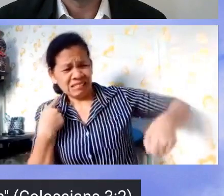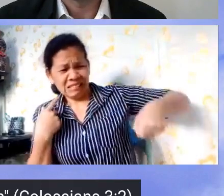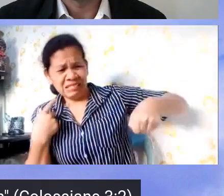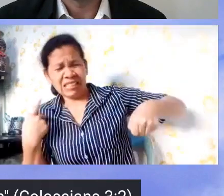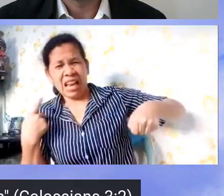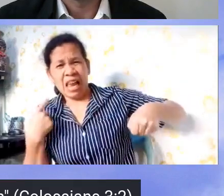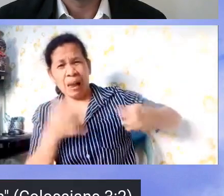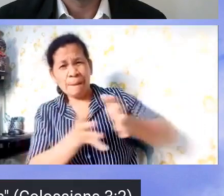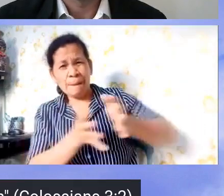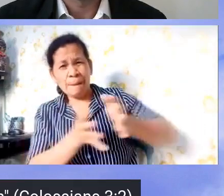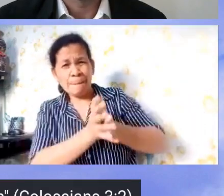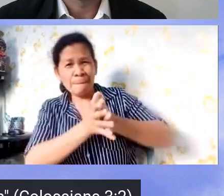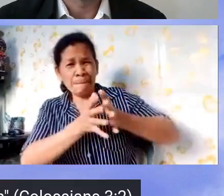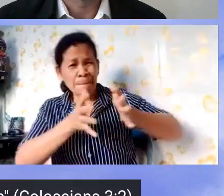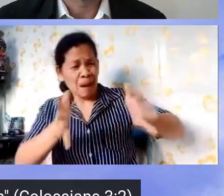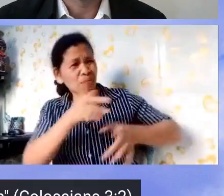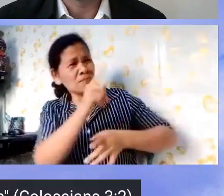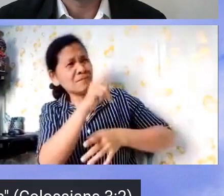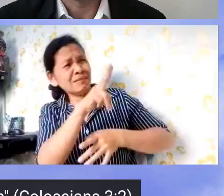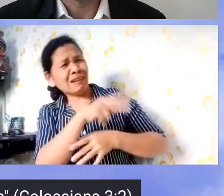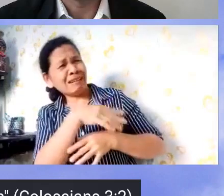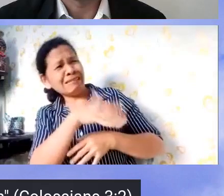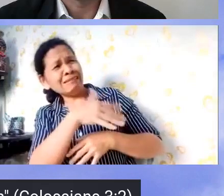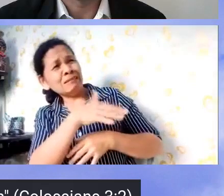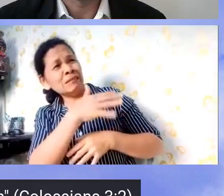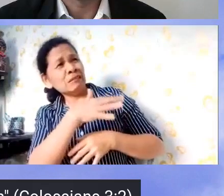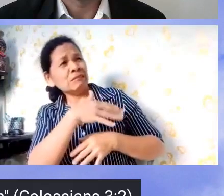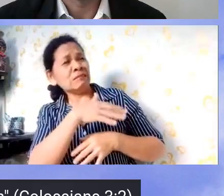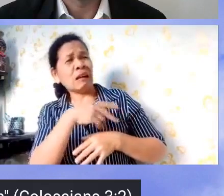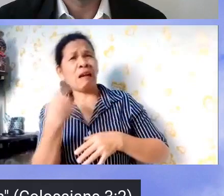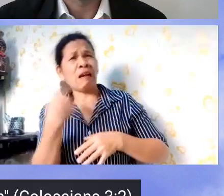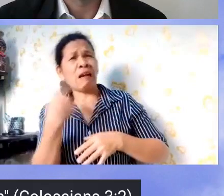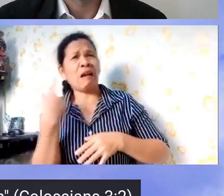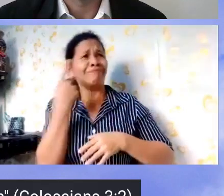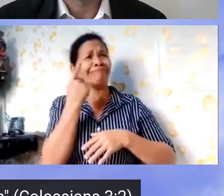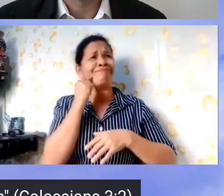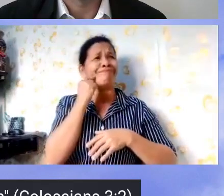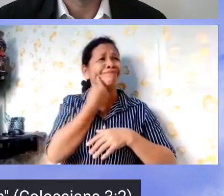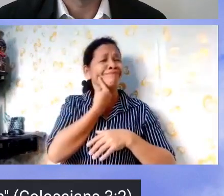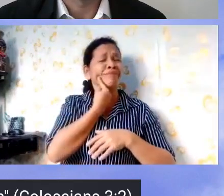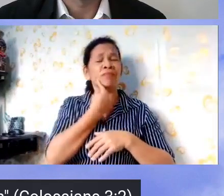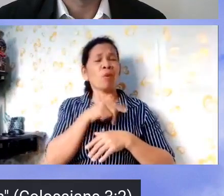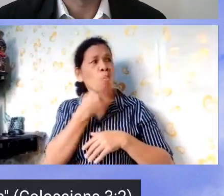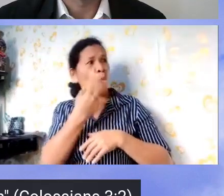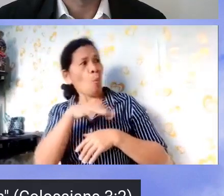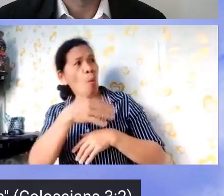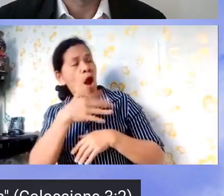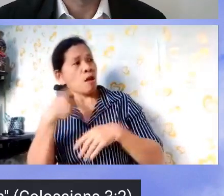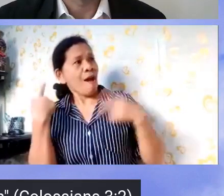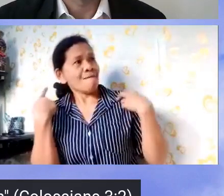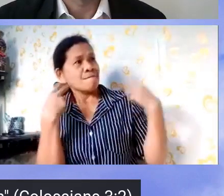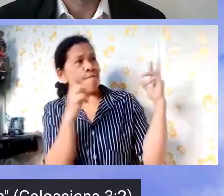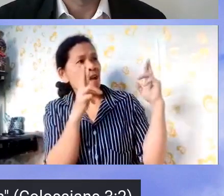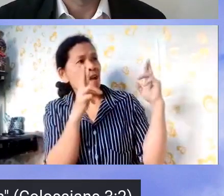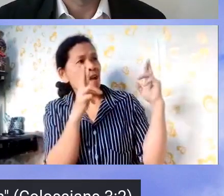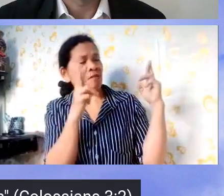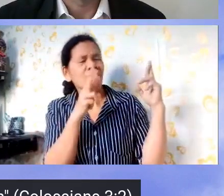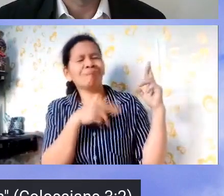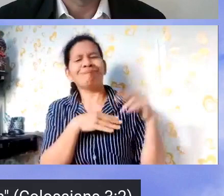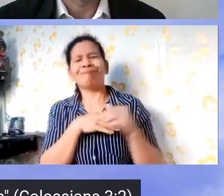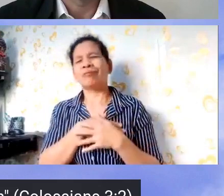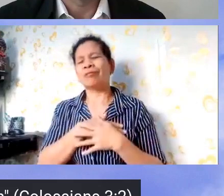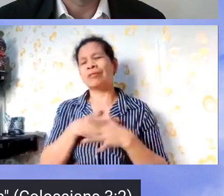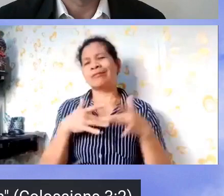malaking television, may bit-bit na malaking refrigerator. Para bang balisang-balisa ka